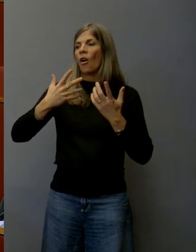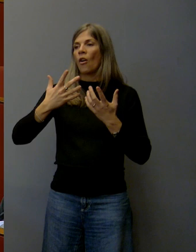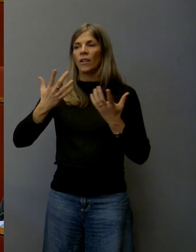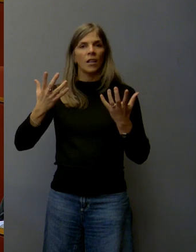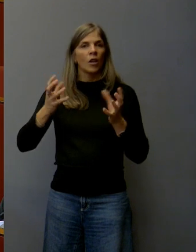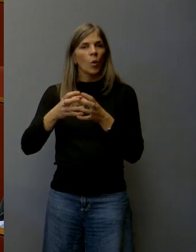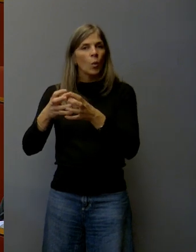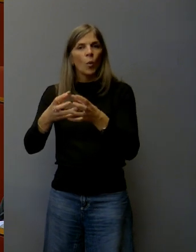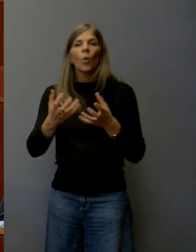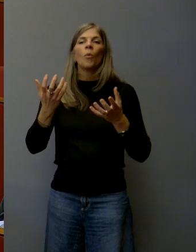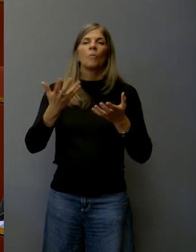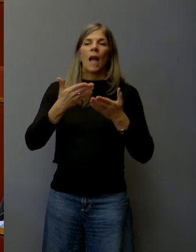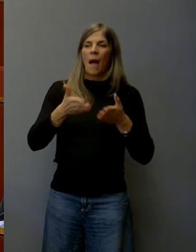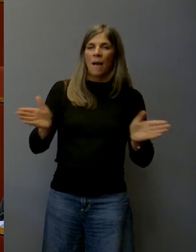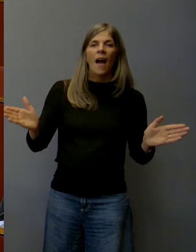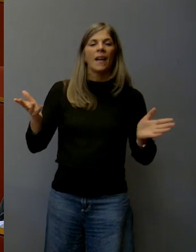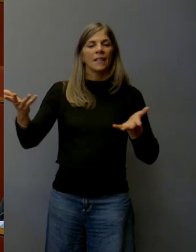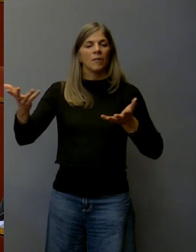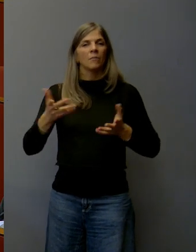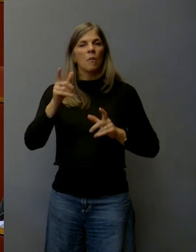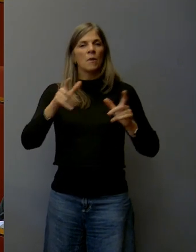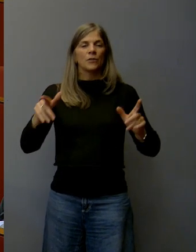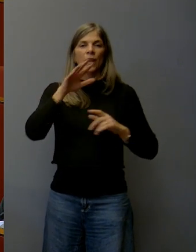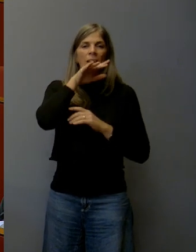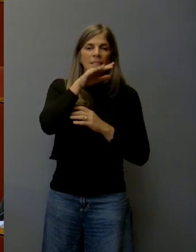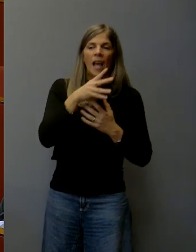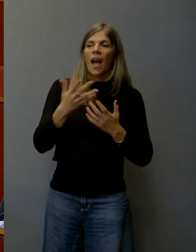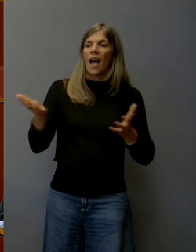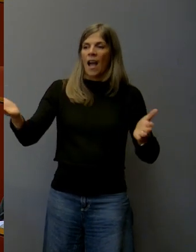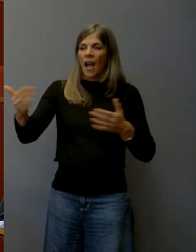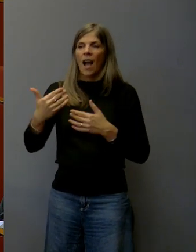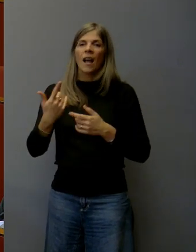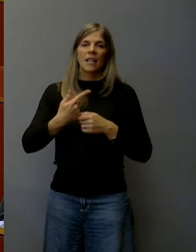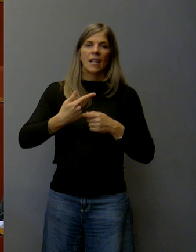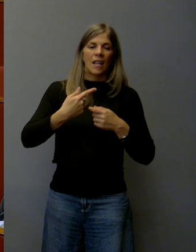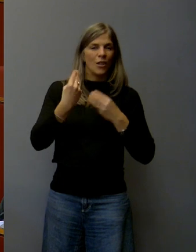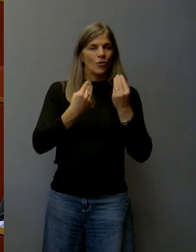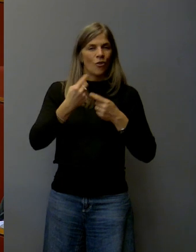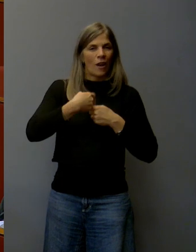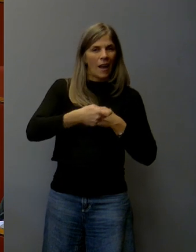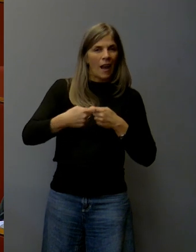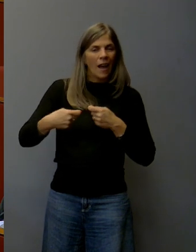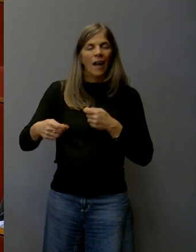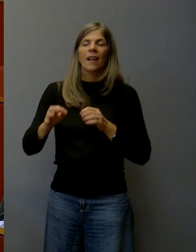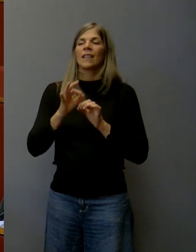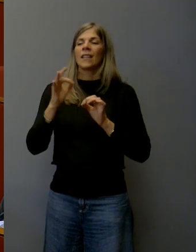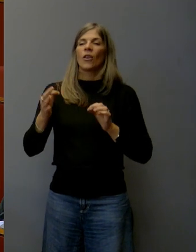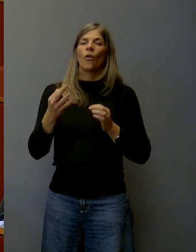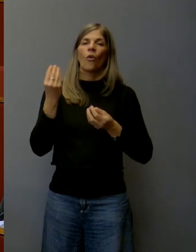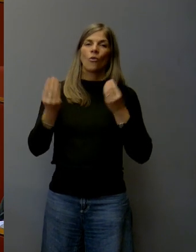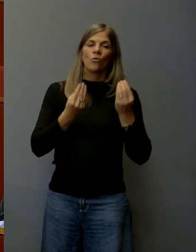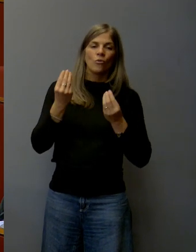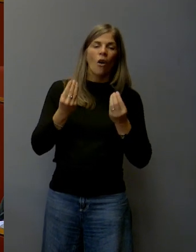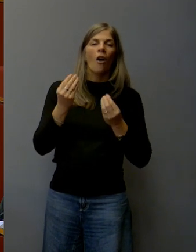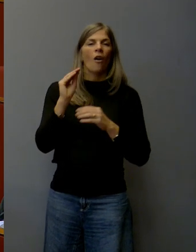e accolgono le persone anziane quando si vogliono fare una partita o quando accolgono associazioni e giovani che vogliono